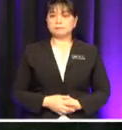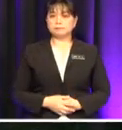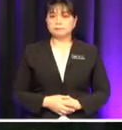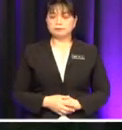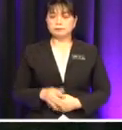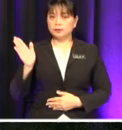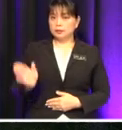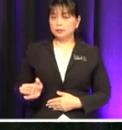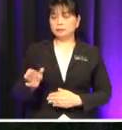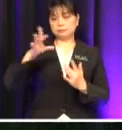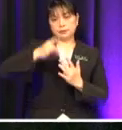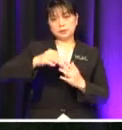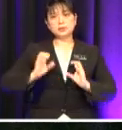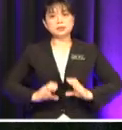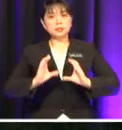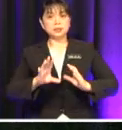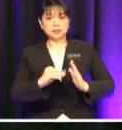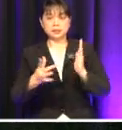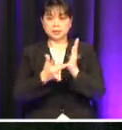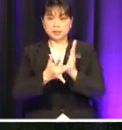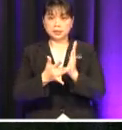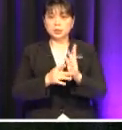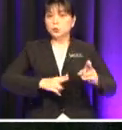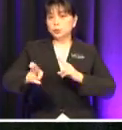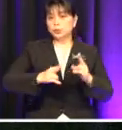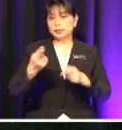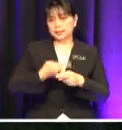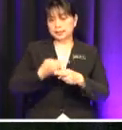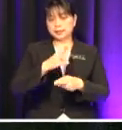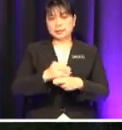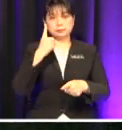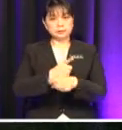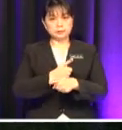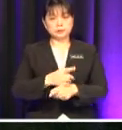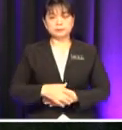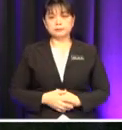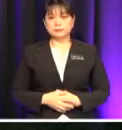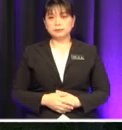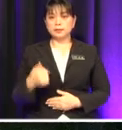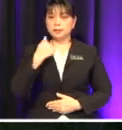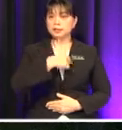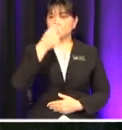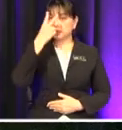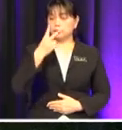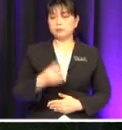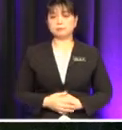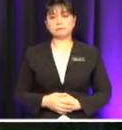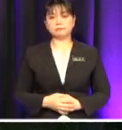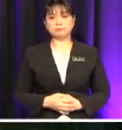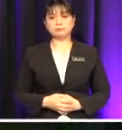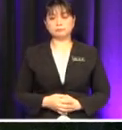eee dan teknik mengurai yang ringkas dan tepat betul oke kita tengok pula soal yang kedua